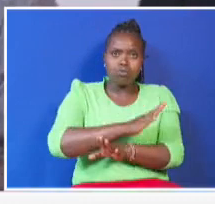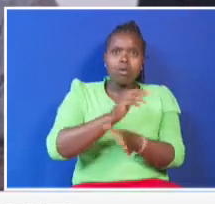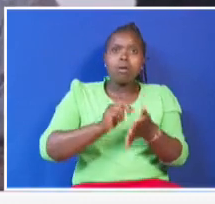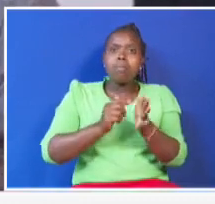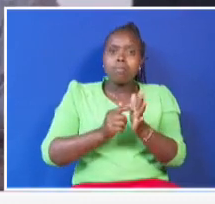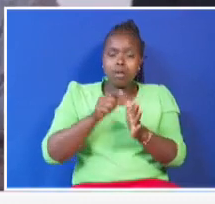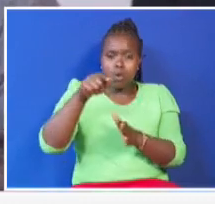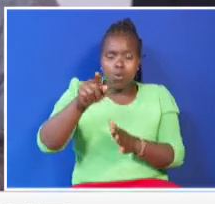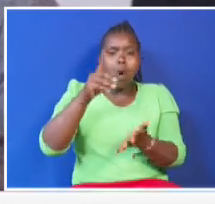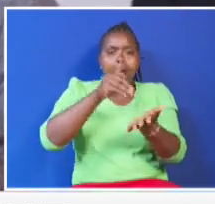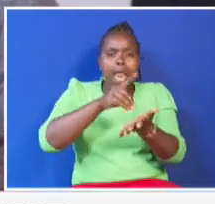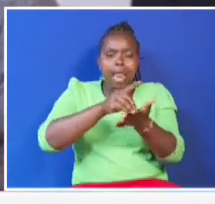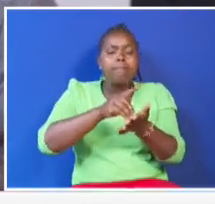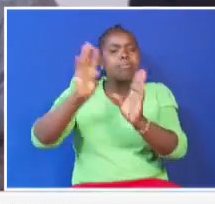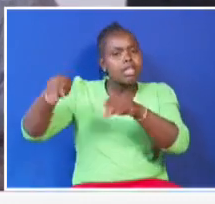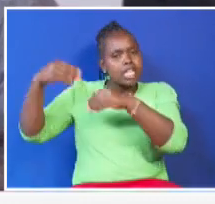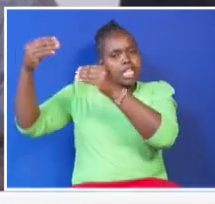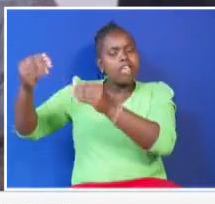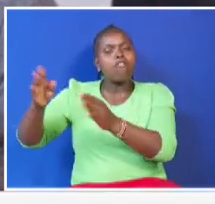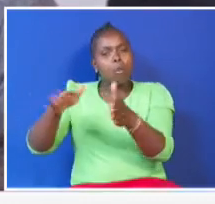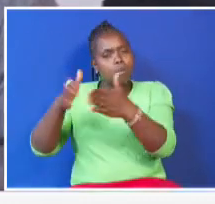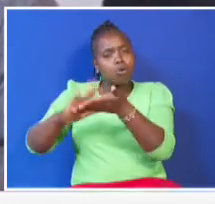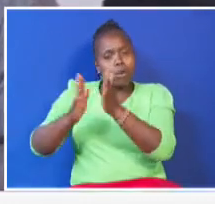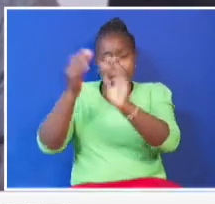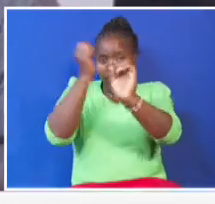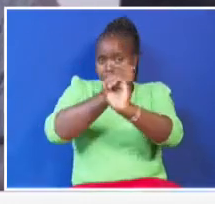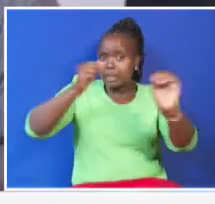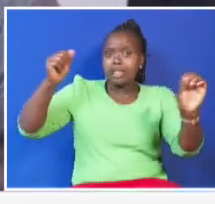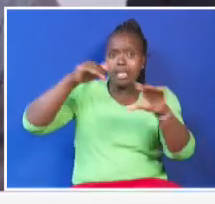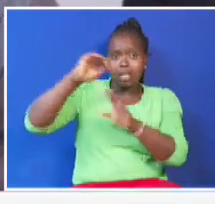deni ni wewe pia umpatie nafasi akuwe rais wa Jamhuri ya Kenya.